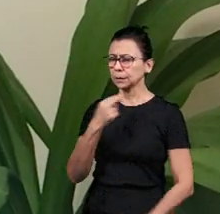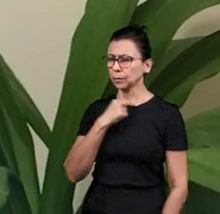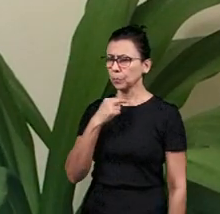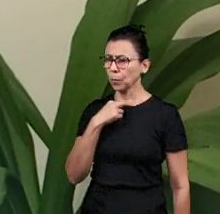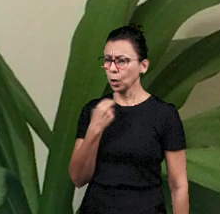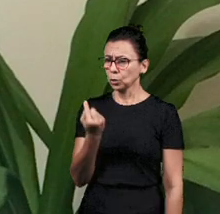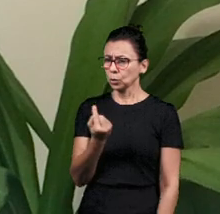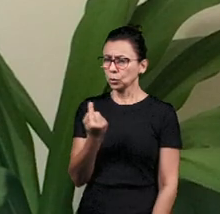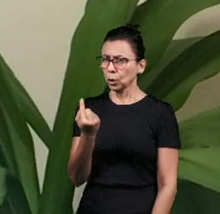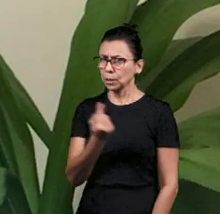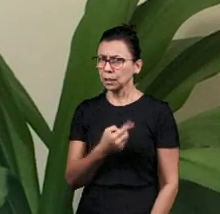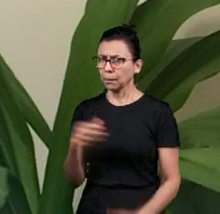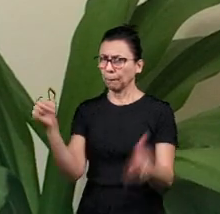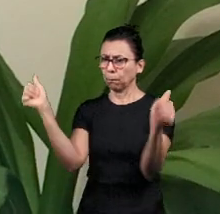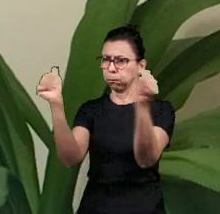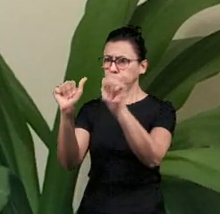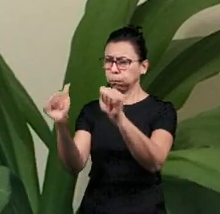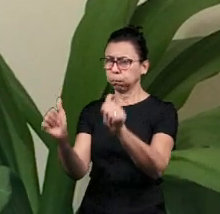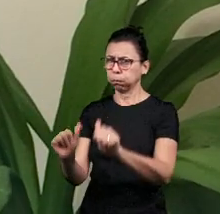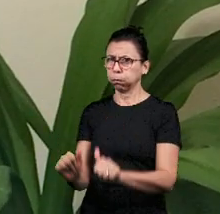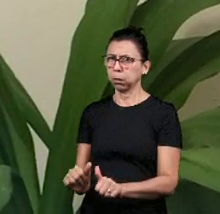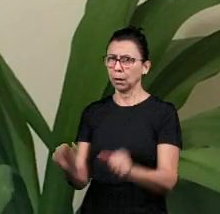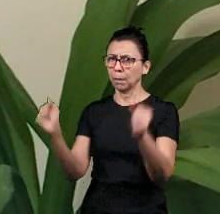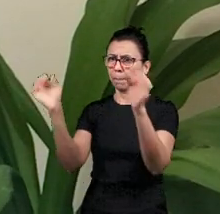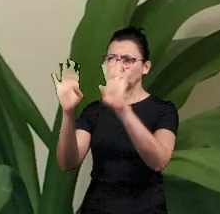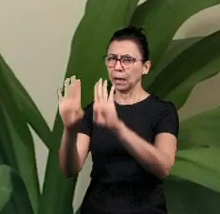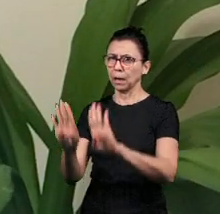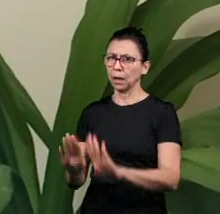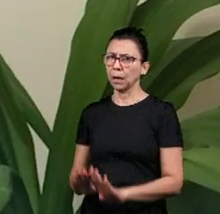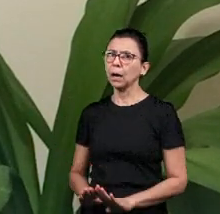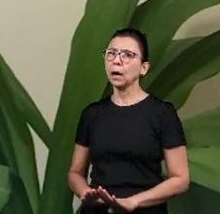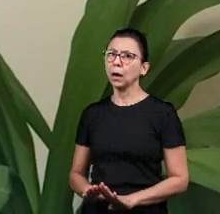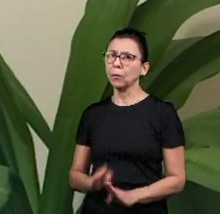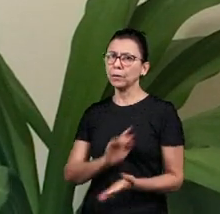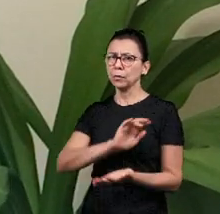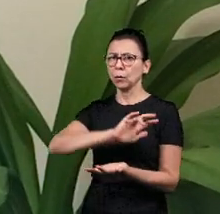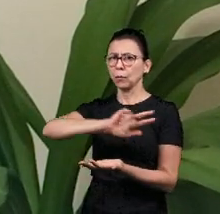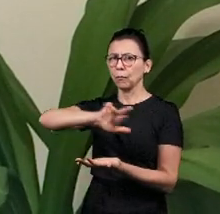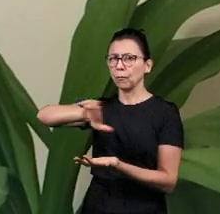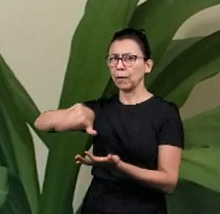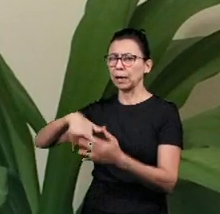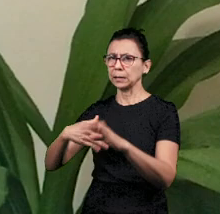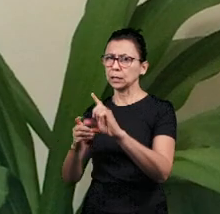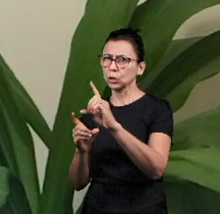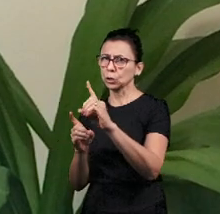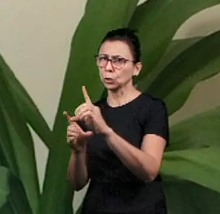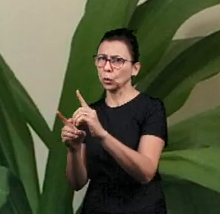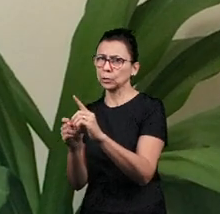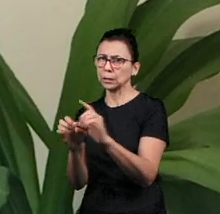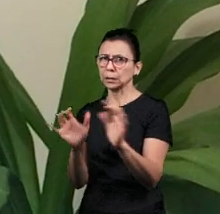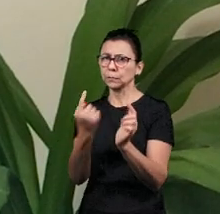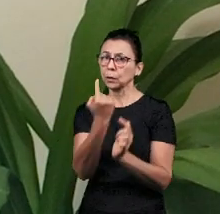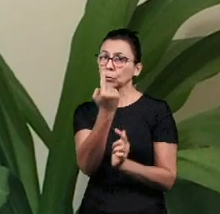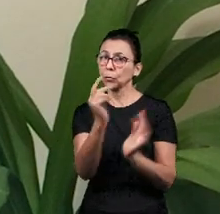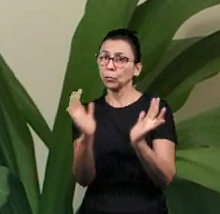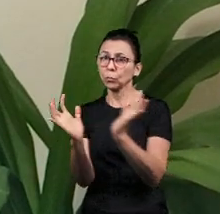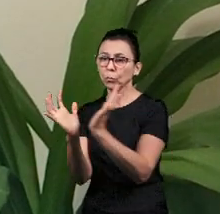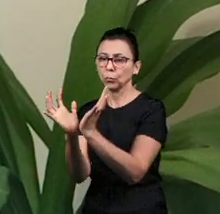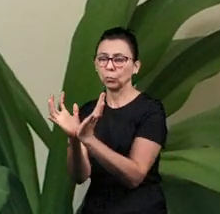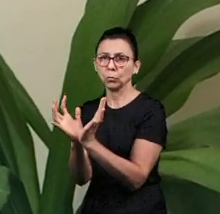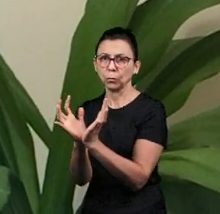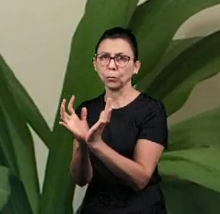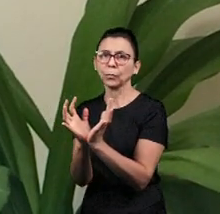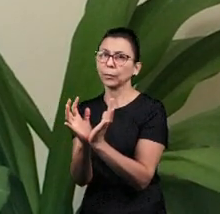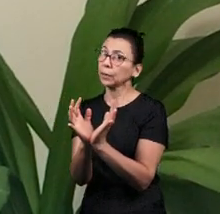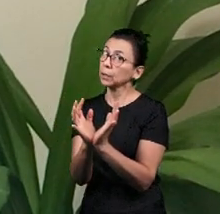la doctrine de Balaam, doctrine isolée, et la doctrine des Nicolaïtes, qui étaient aussi d'autres doctrines isolées. Le texte dit